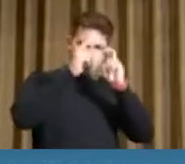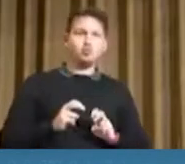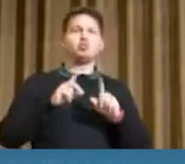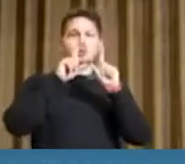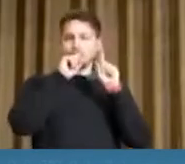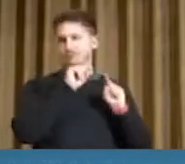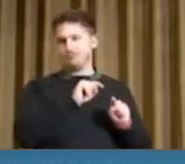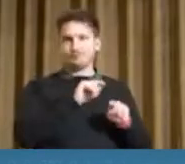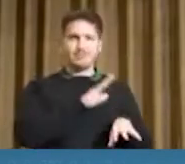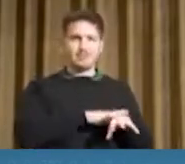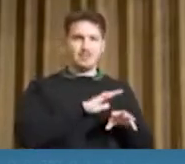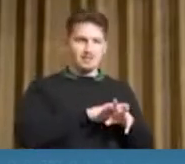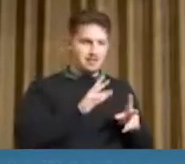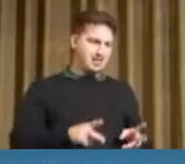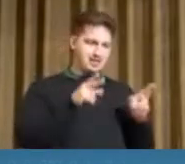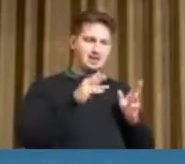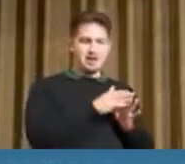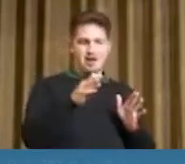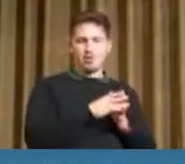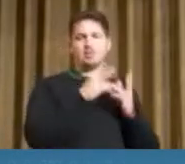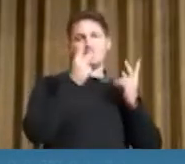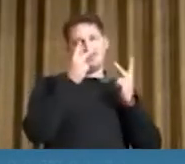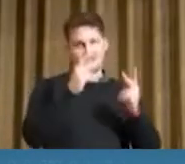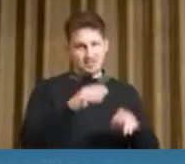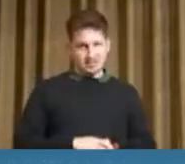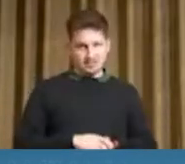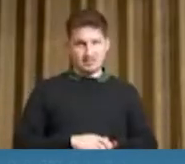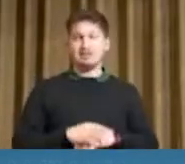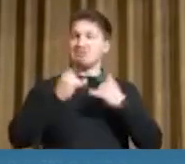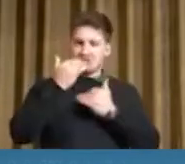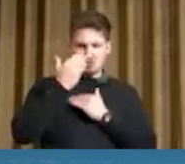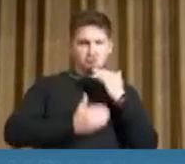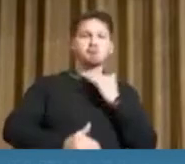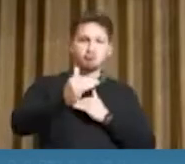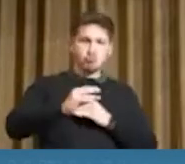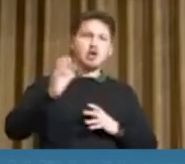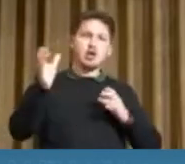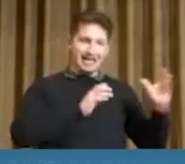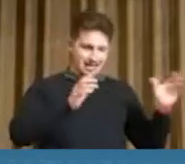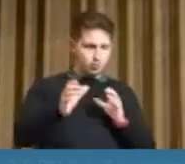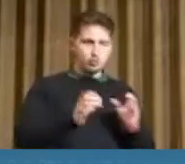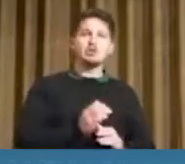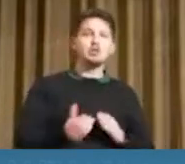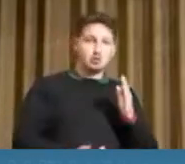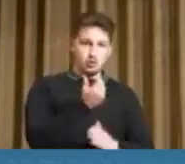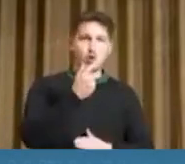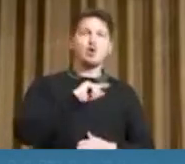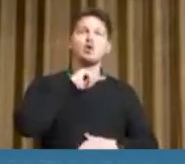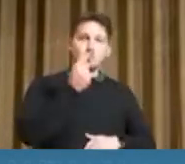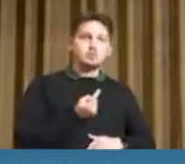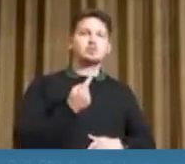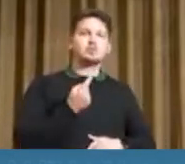Einschlusszeitraum ist hier quasi relevant und wir werden natürlich weiter rekrutieren und sind dann sicher auch in der Lage, zum Beispiel den Einfluss